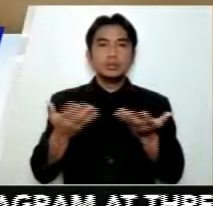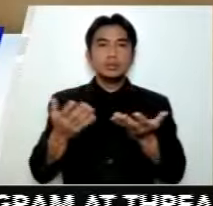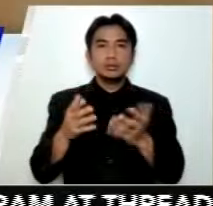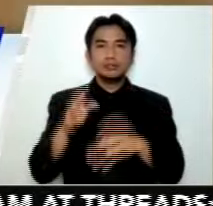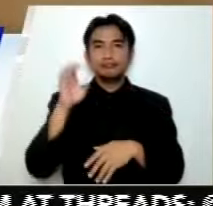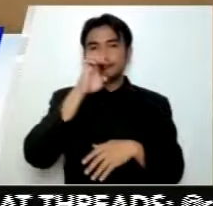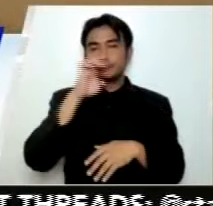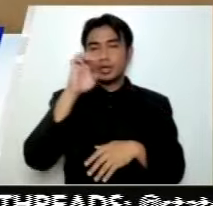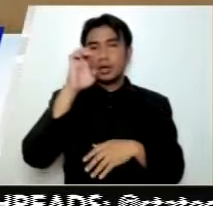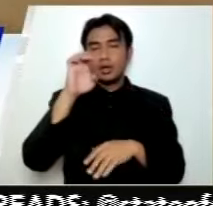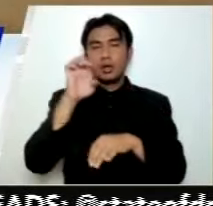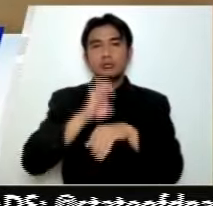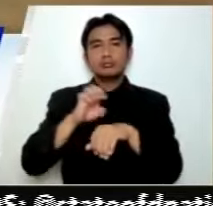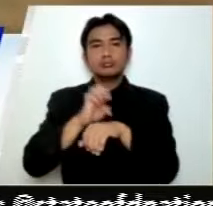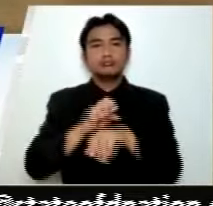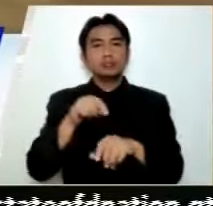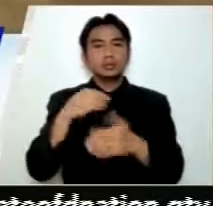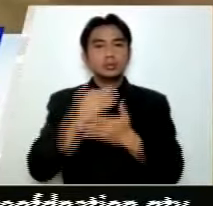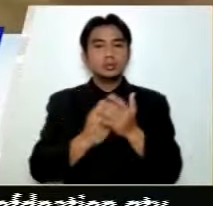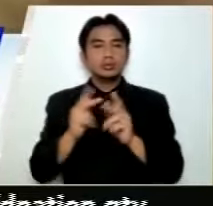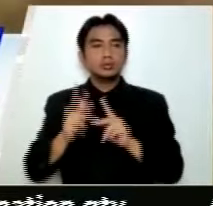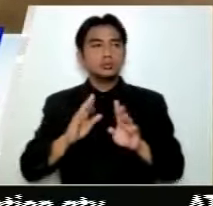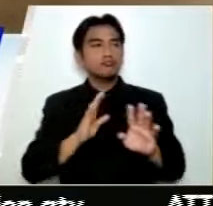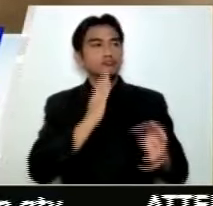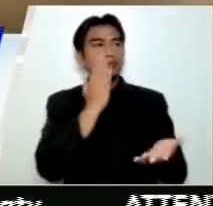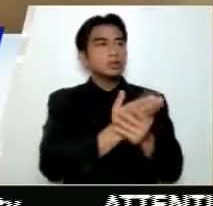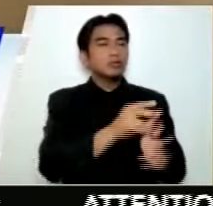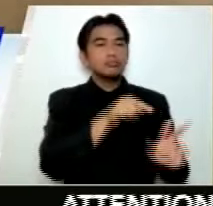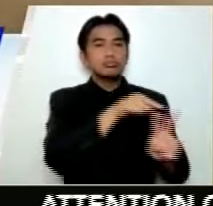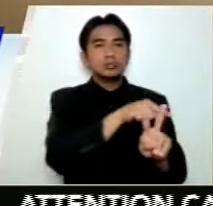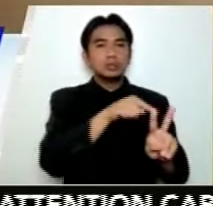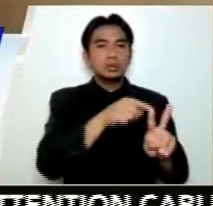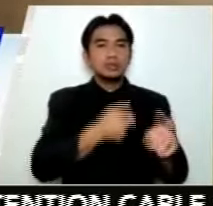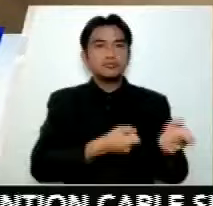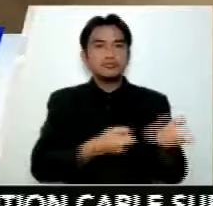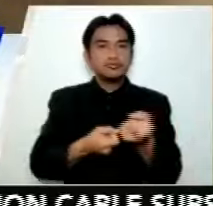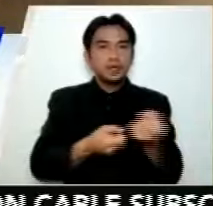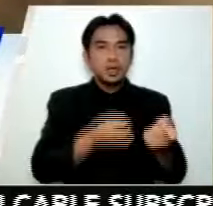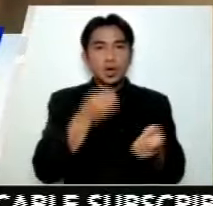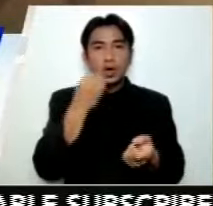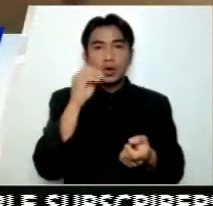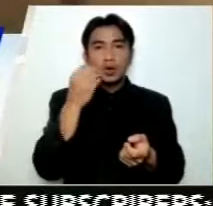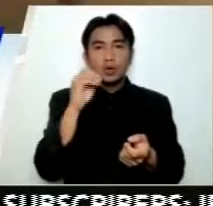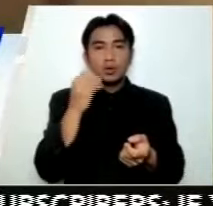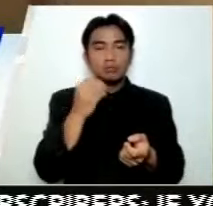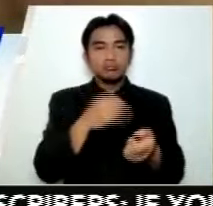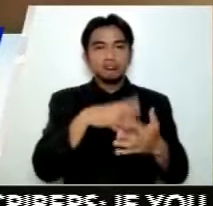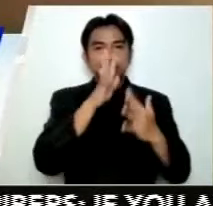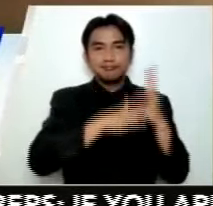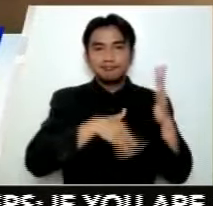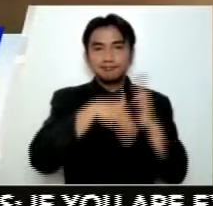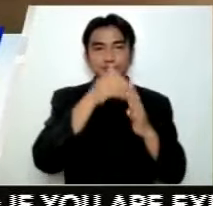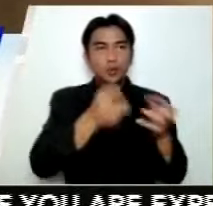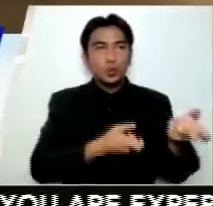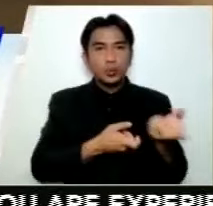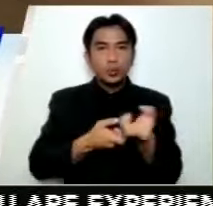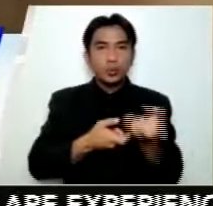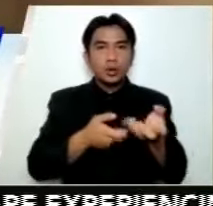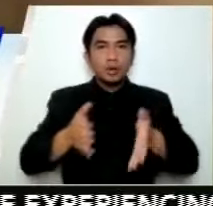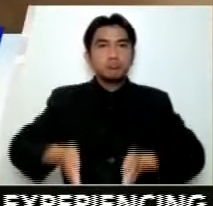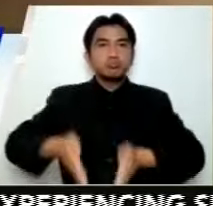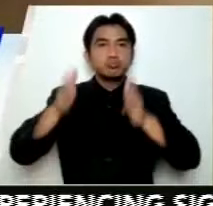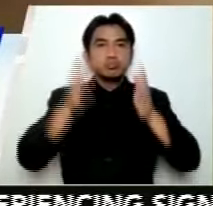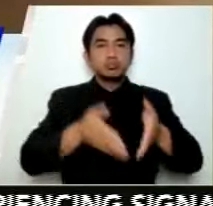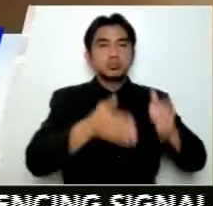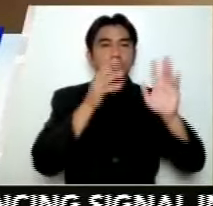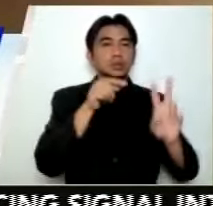silang pinigilan ng ilang turista pero kumapit na ang kulay orange na powder paint sa mga naglalakihang bato inaresto ang